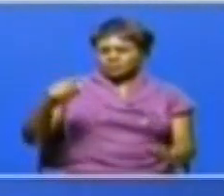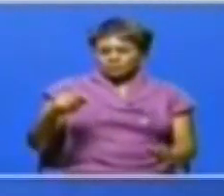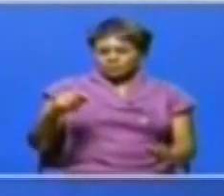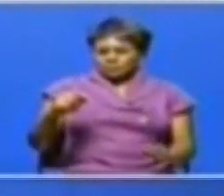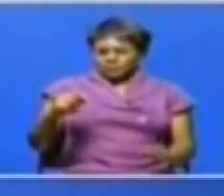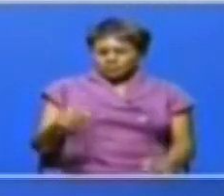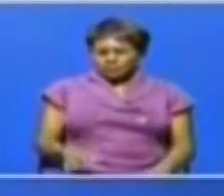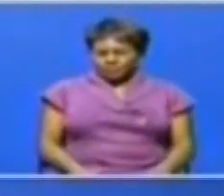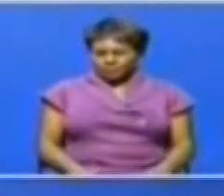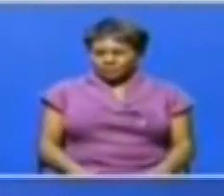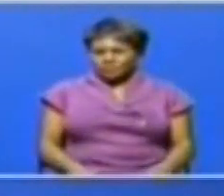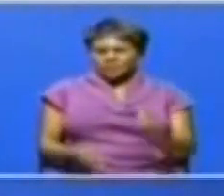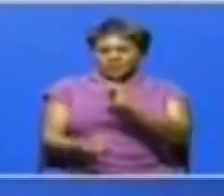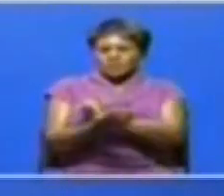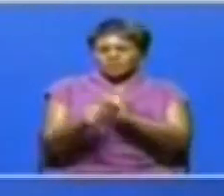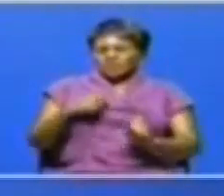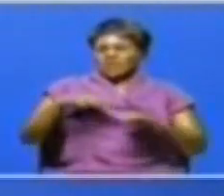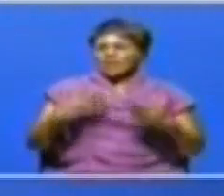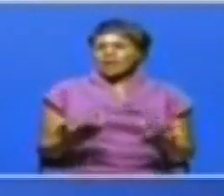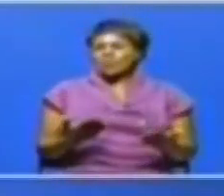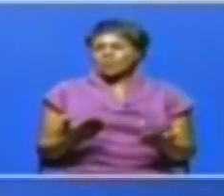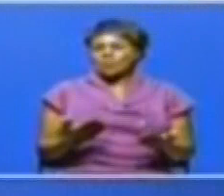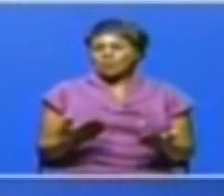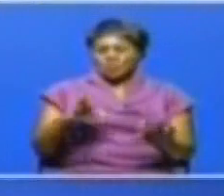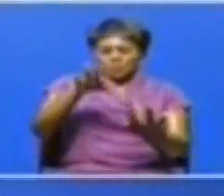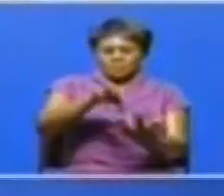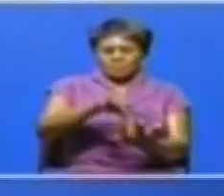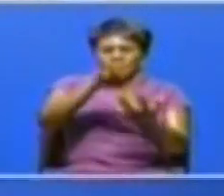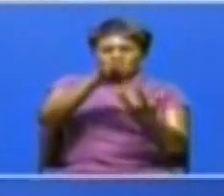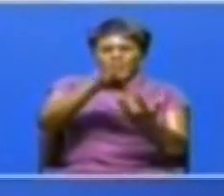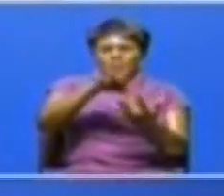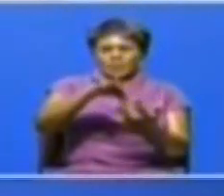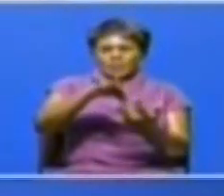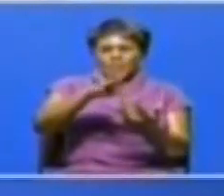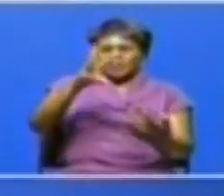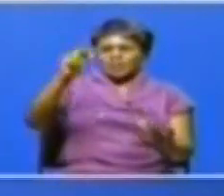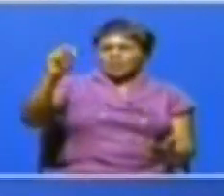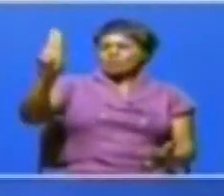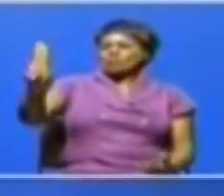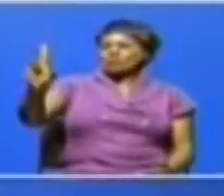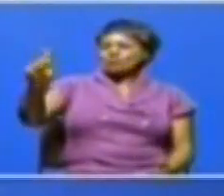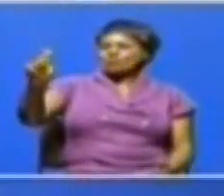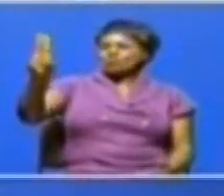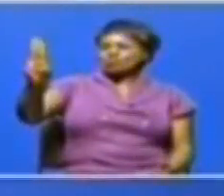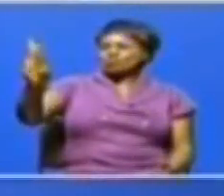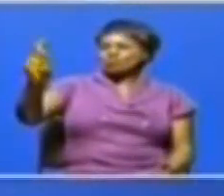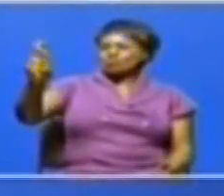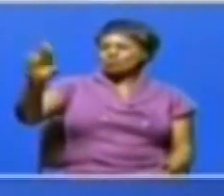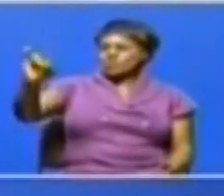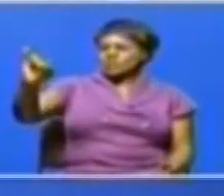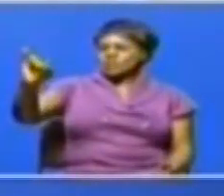Kingangi. Naam, sasa labda tueleze tu hisia zako ni zipi kuhusiana na kuchaguliwa kwa Justin Muturi pia kwenye muhula wa